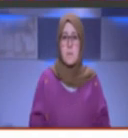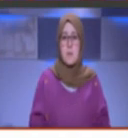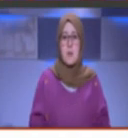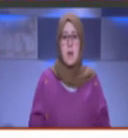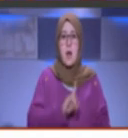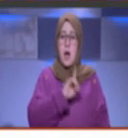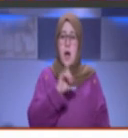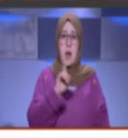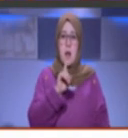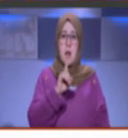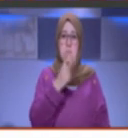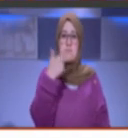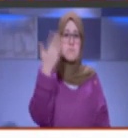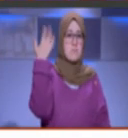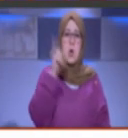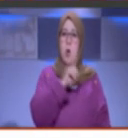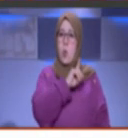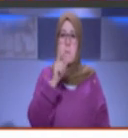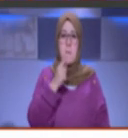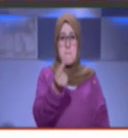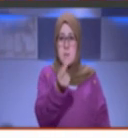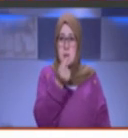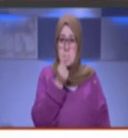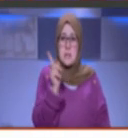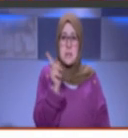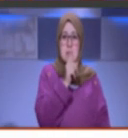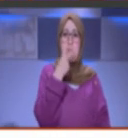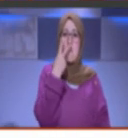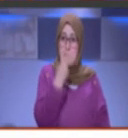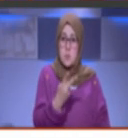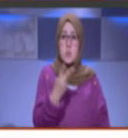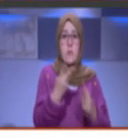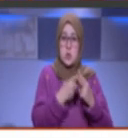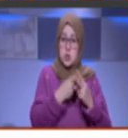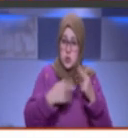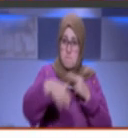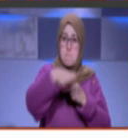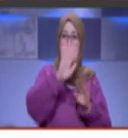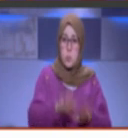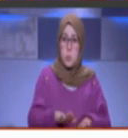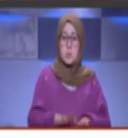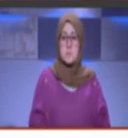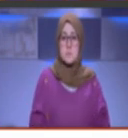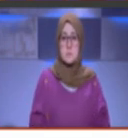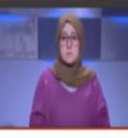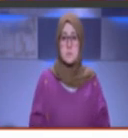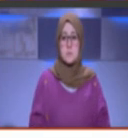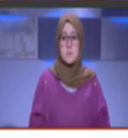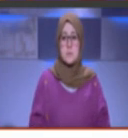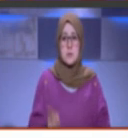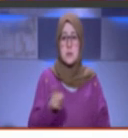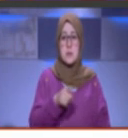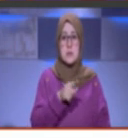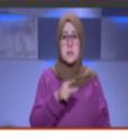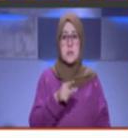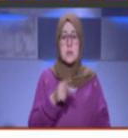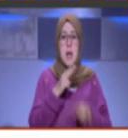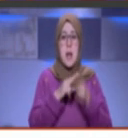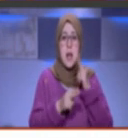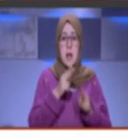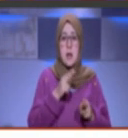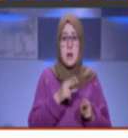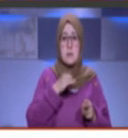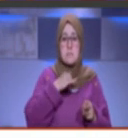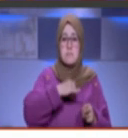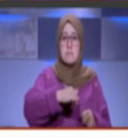وطلبت إلا ما لقيت المصريين موجودين، وده يعني عايز أقول دي النقطة اللي دايما